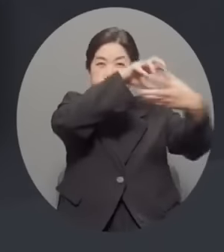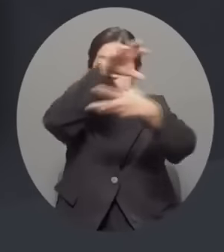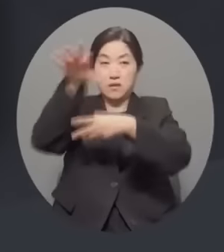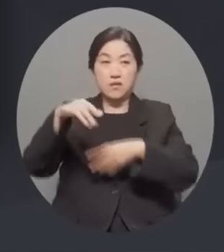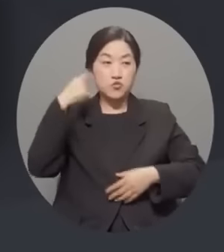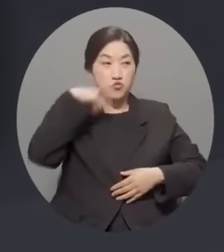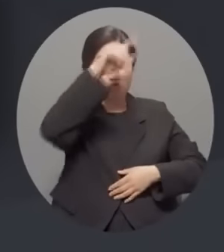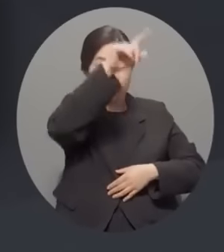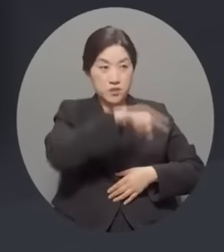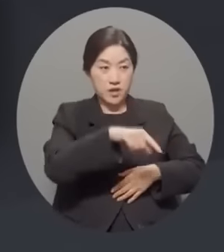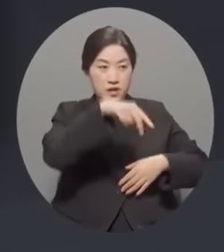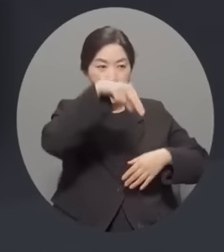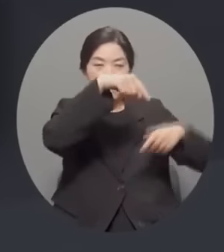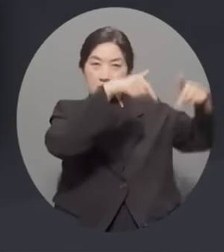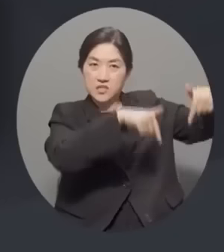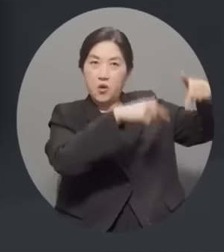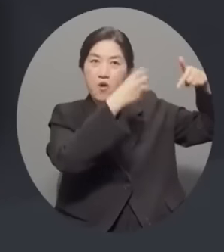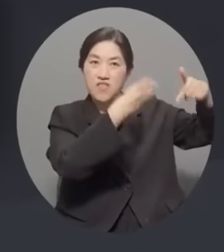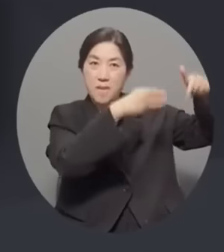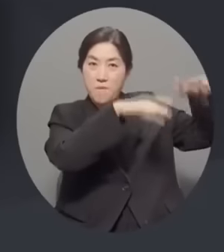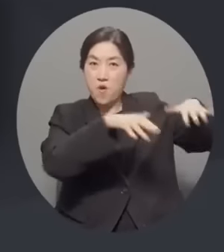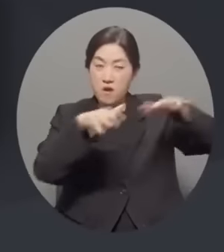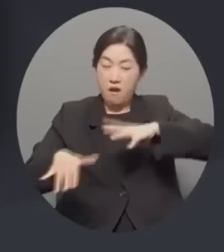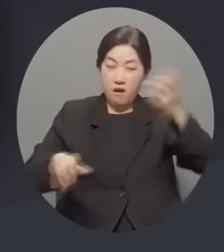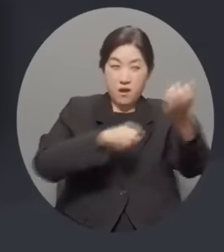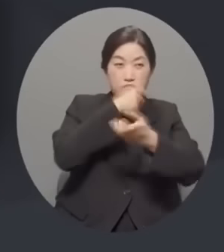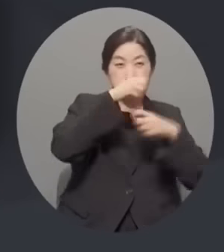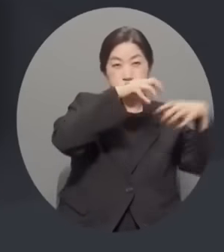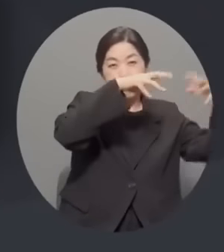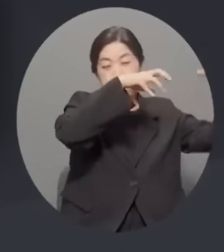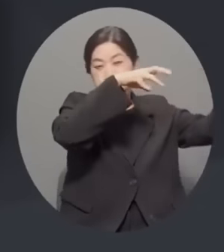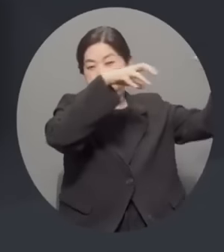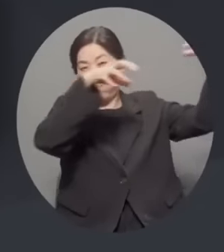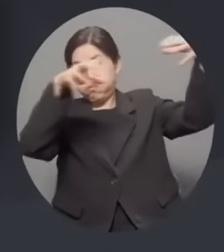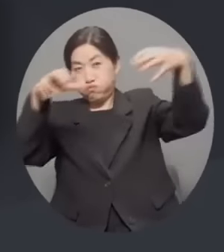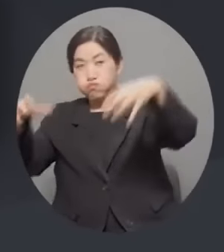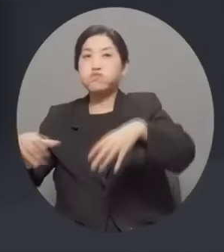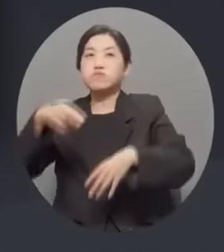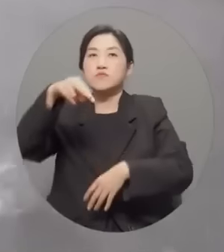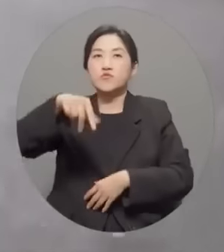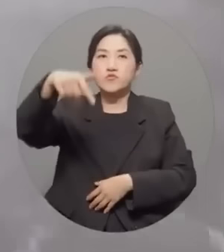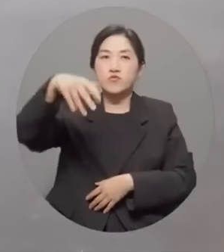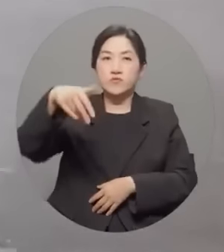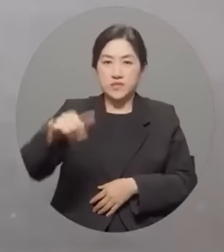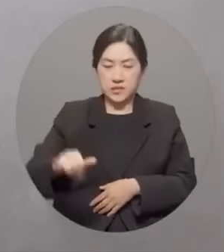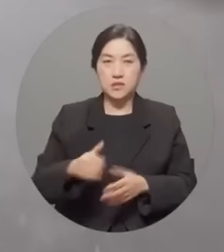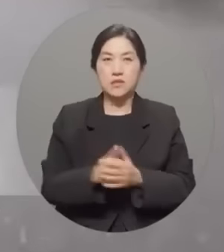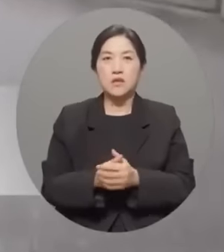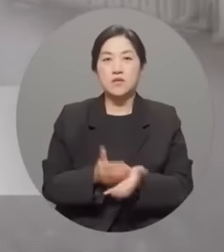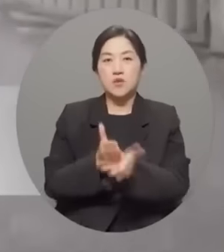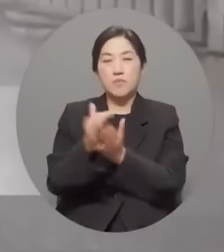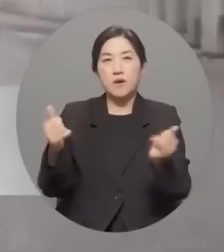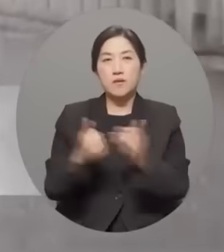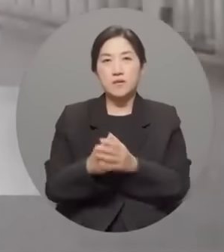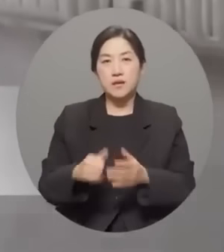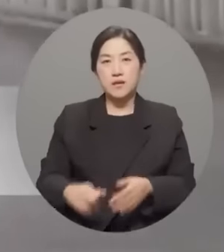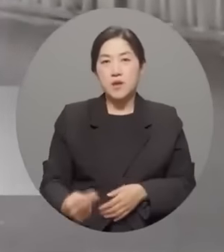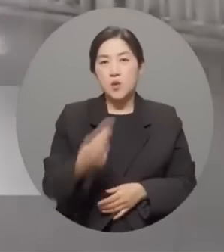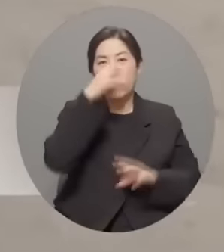남부와 서태평양으로부터 막대한 수증기가 한반도로 유입됐습니다. 전문가들은 이른바 대기의